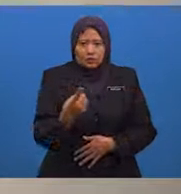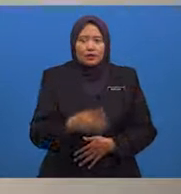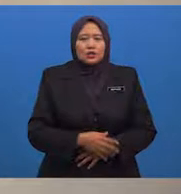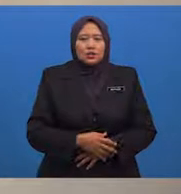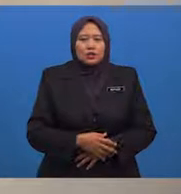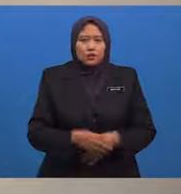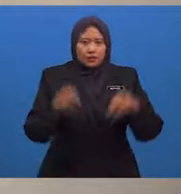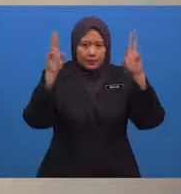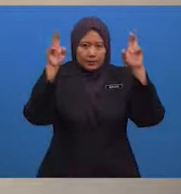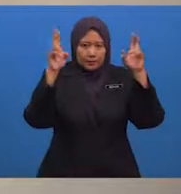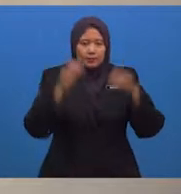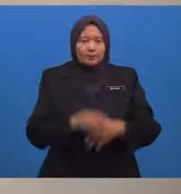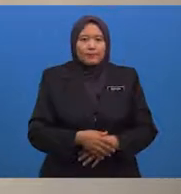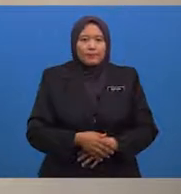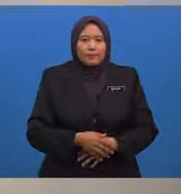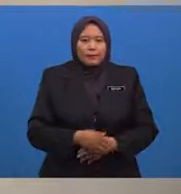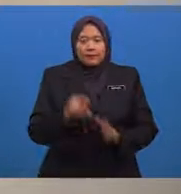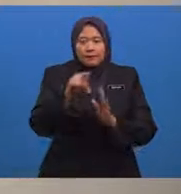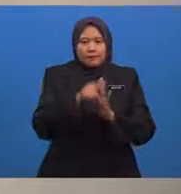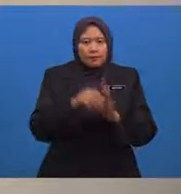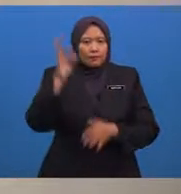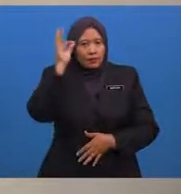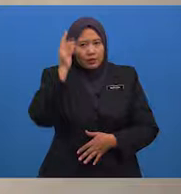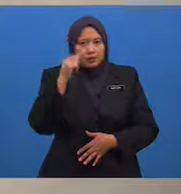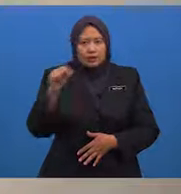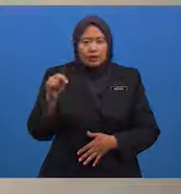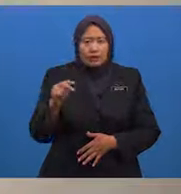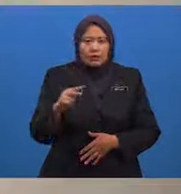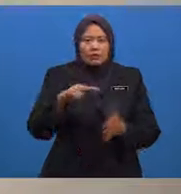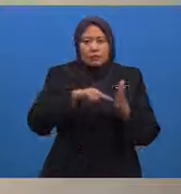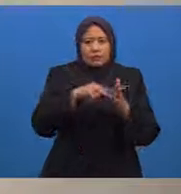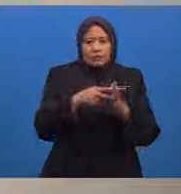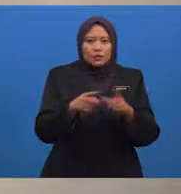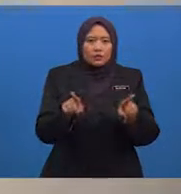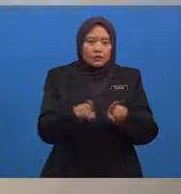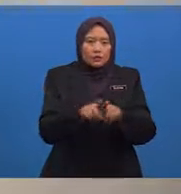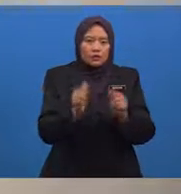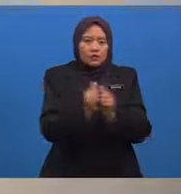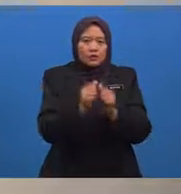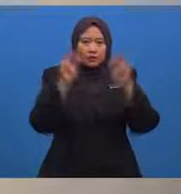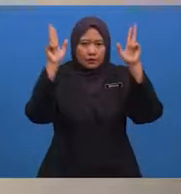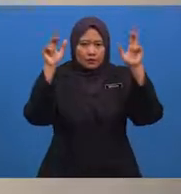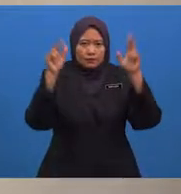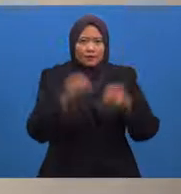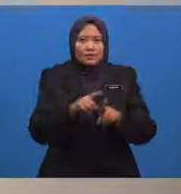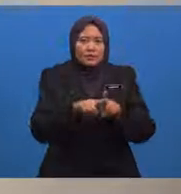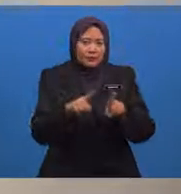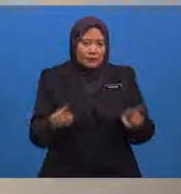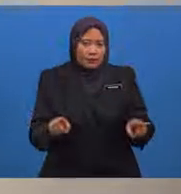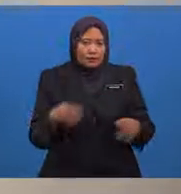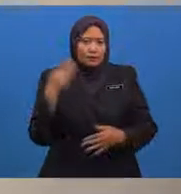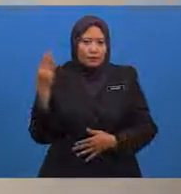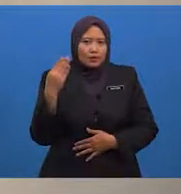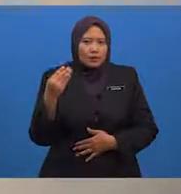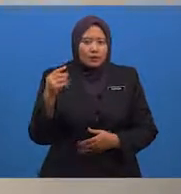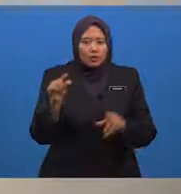Pemikiran pula membawa maksud yang sama dengan tema. Tetapi, pemikiran lazimnya digunakan